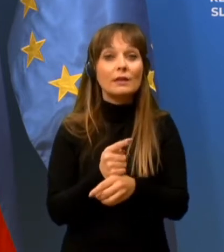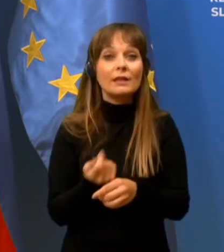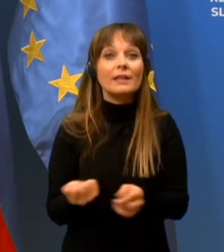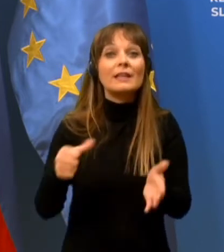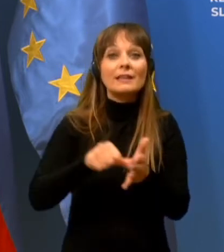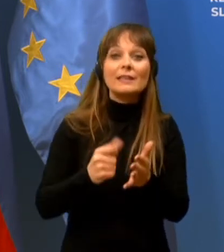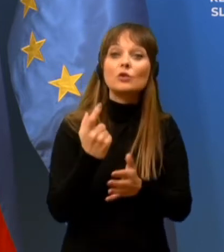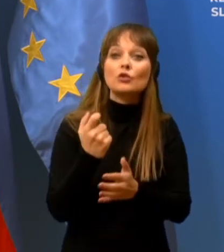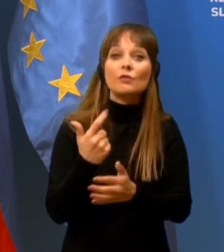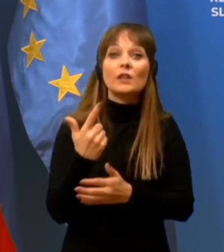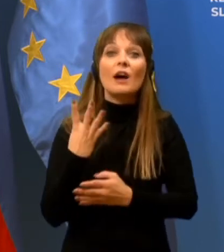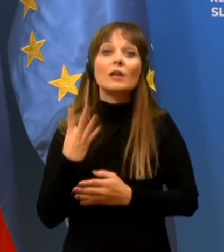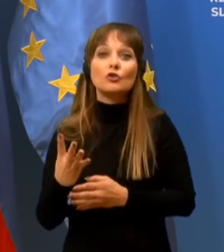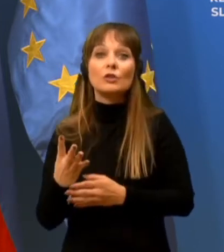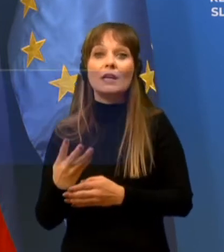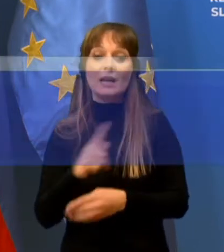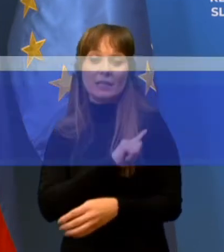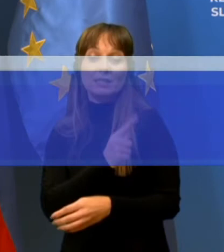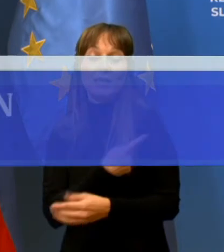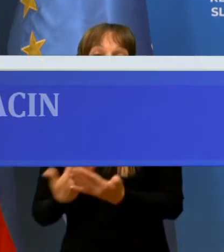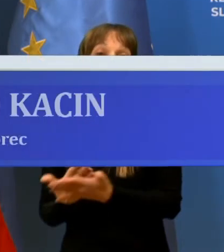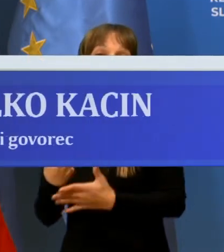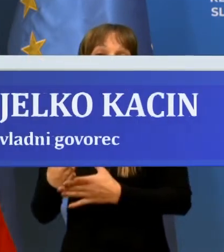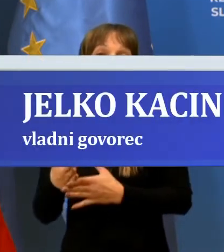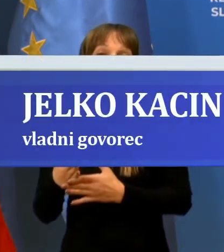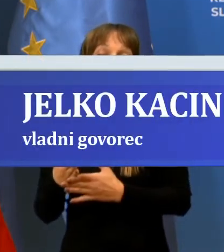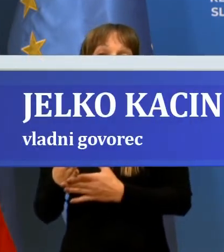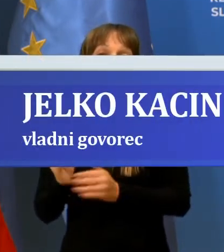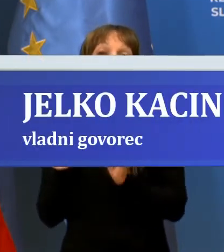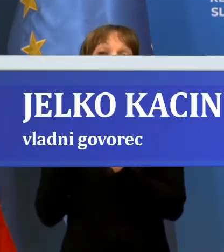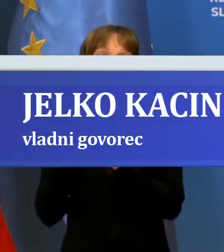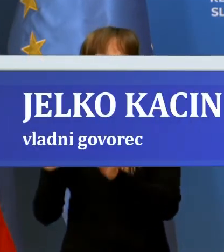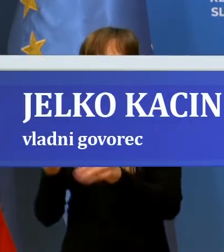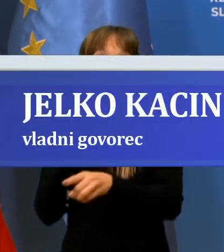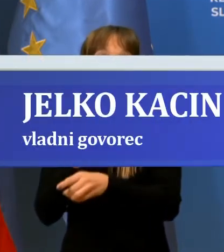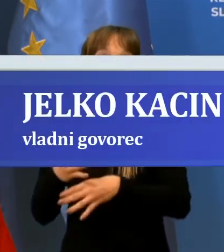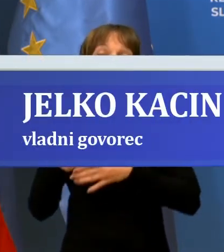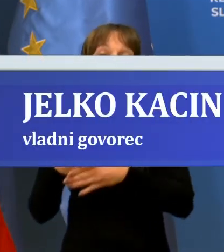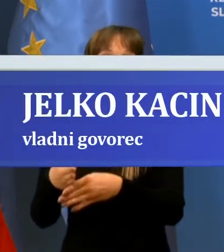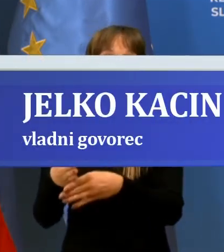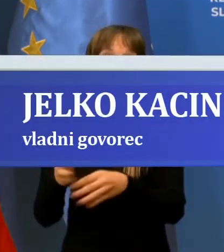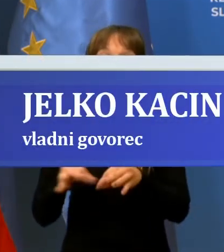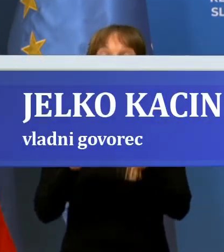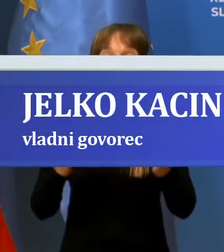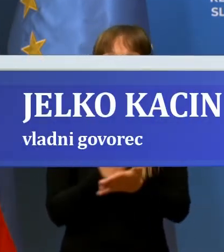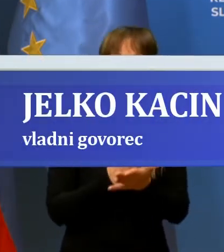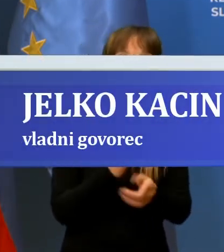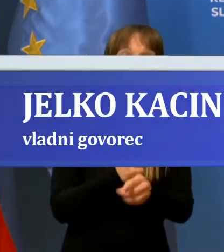1242 pripadnikov sil za zaščito, reševanje in pomoč, predstavnikov javnih služb in drugih